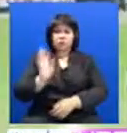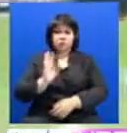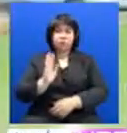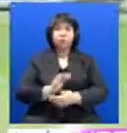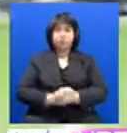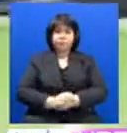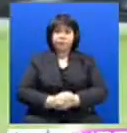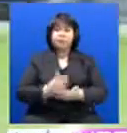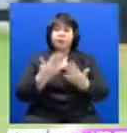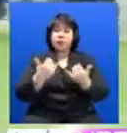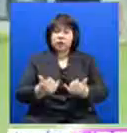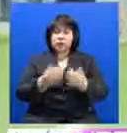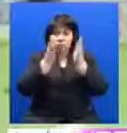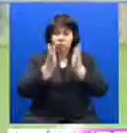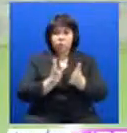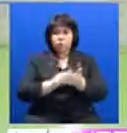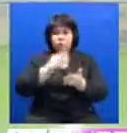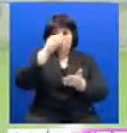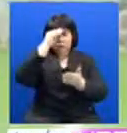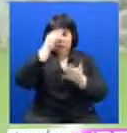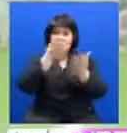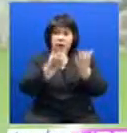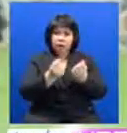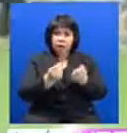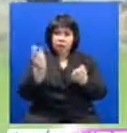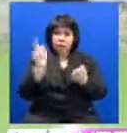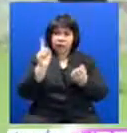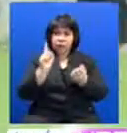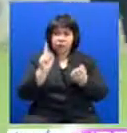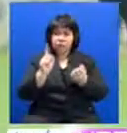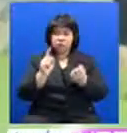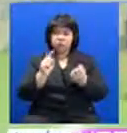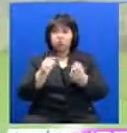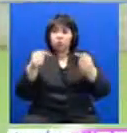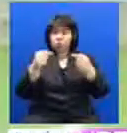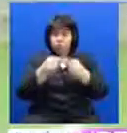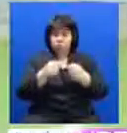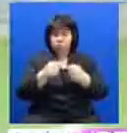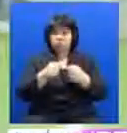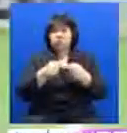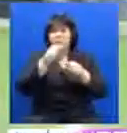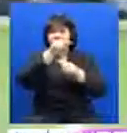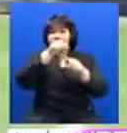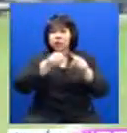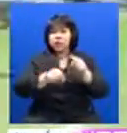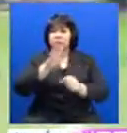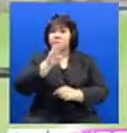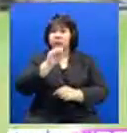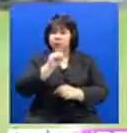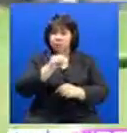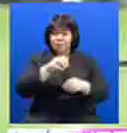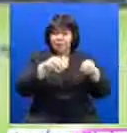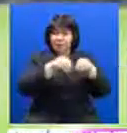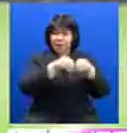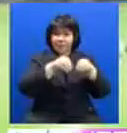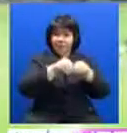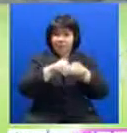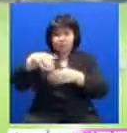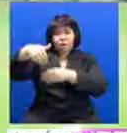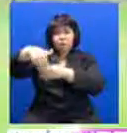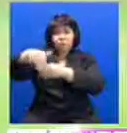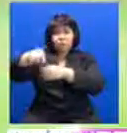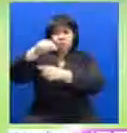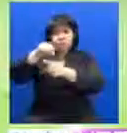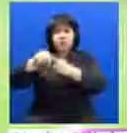นักเรียนในปีนี้ได้ปรับเปลี่ยนเล็กน้อยคือจะรับนักเรียนในเขตพื้นที่การศึกษาร้อยละ 40และนอกเขตพื้นที่การศึกษาร้อยละ